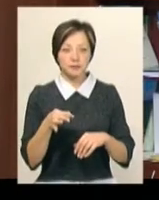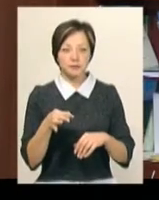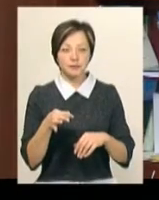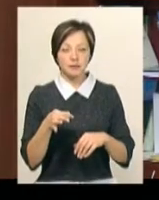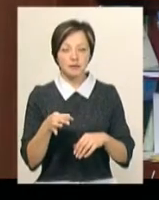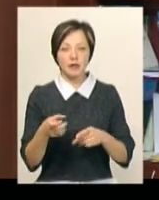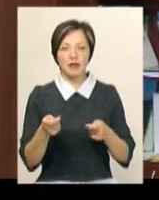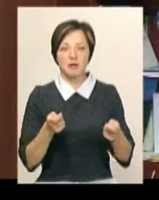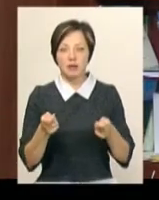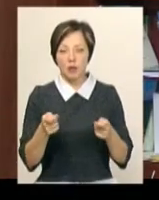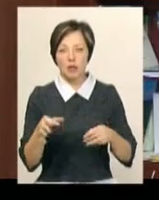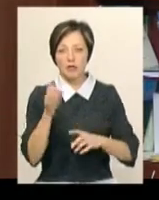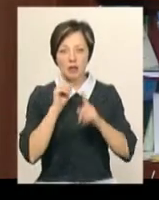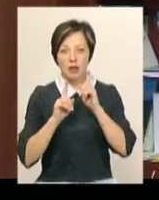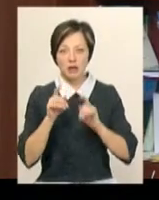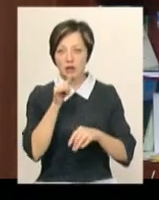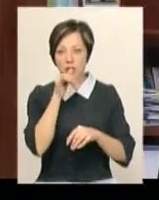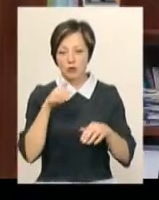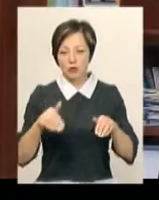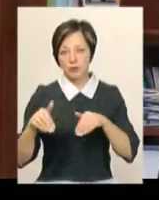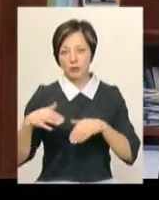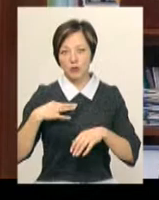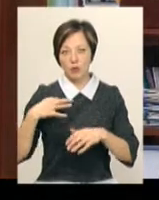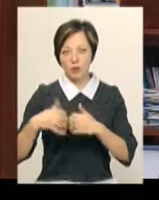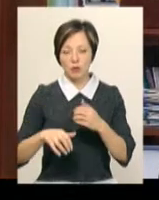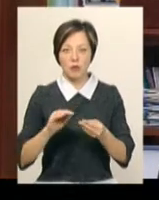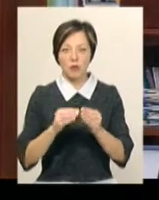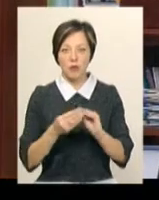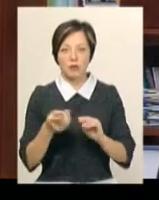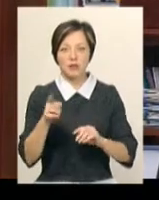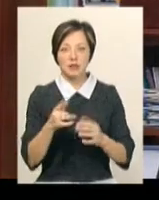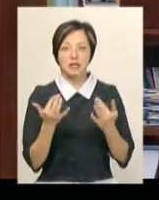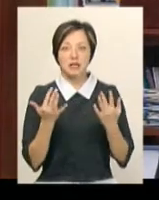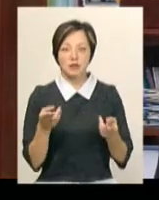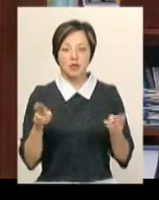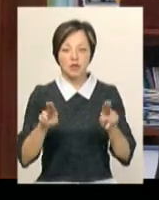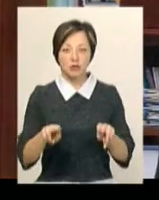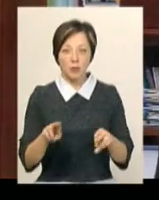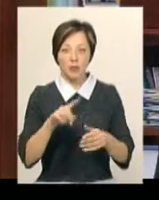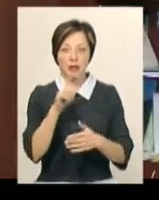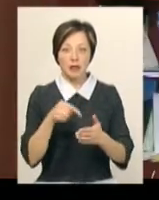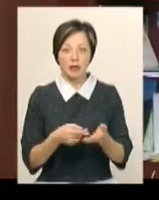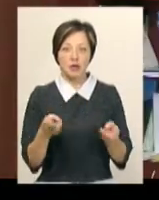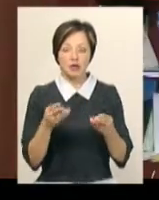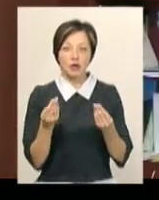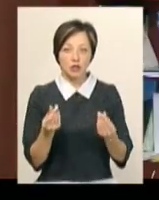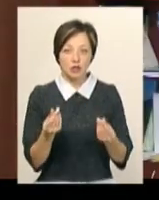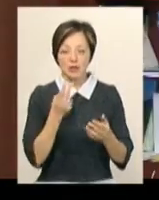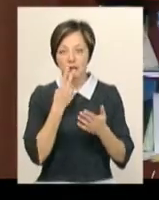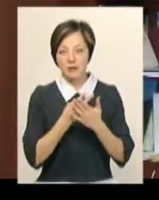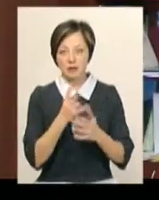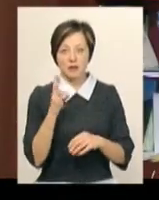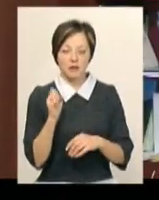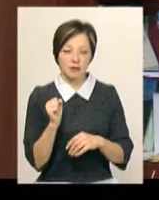обласна адміністрація, обласна рада не може стояти осторонь проблем. Тому в міру того, скільки в нас по залишковому принципу залишилися цих грошей, виходячи